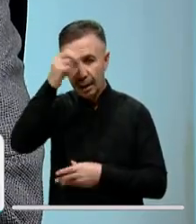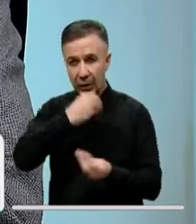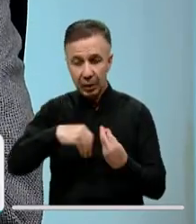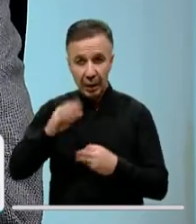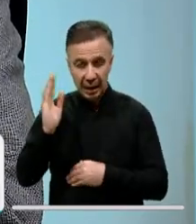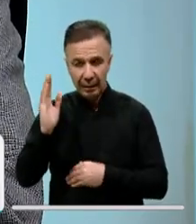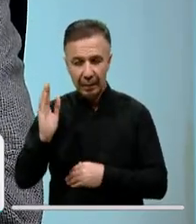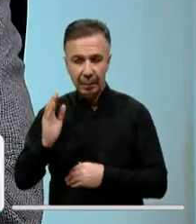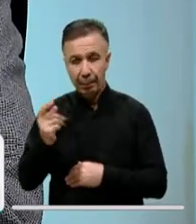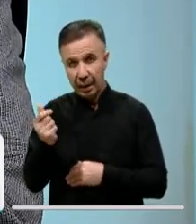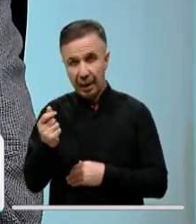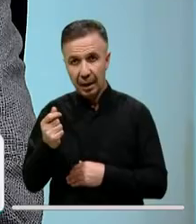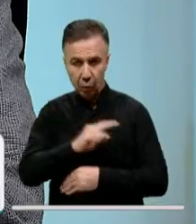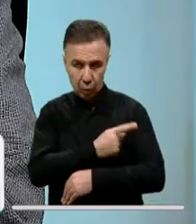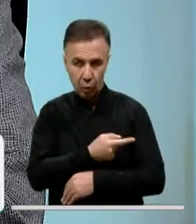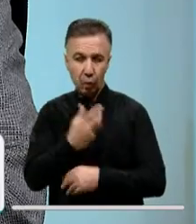gücünün olması